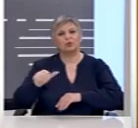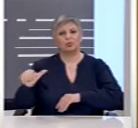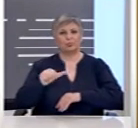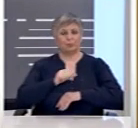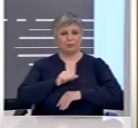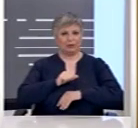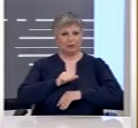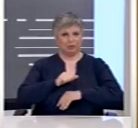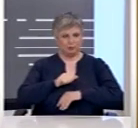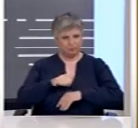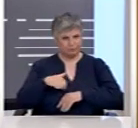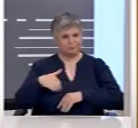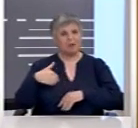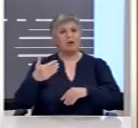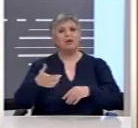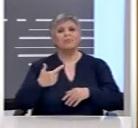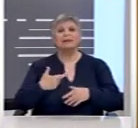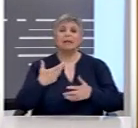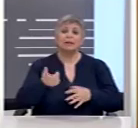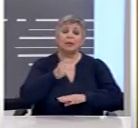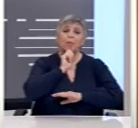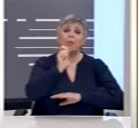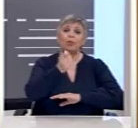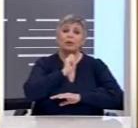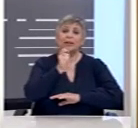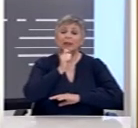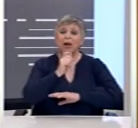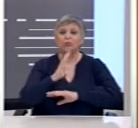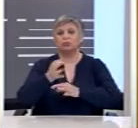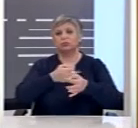υπήρξαν δεσμευτικές, πολιτικές, δημόσιες